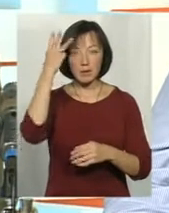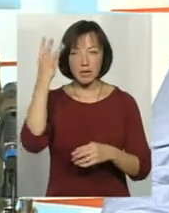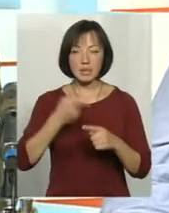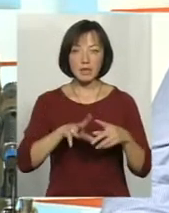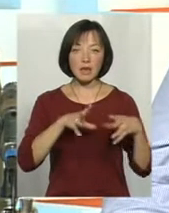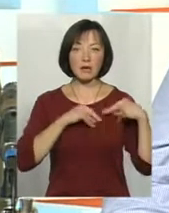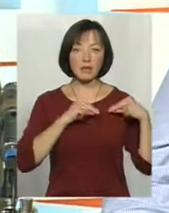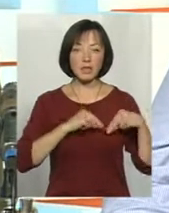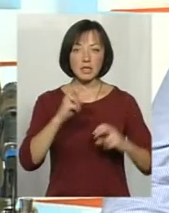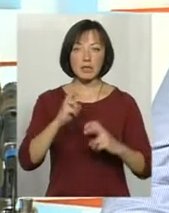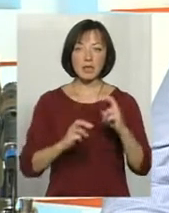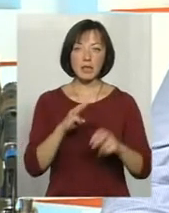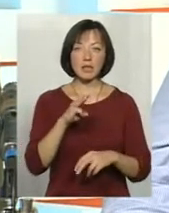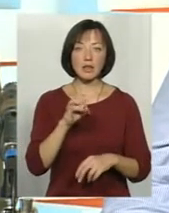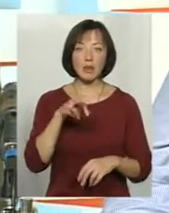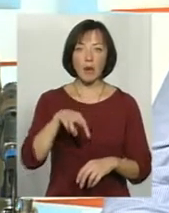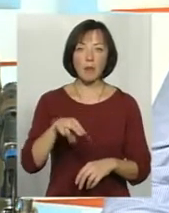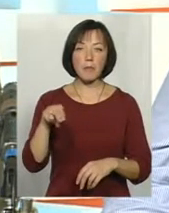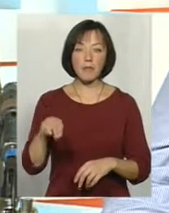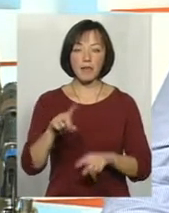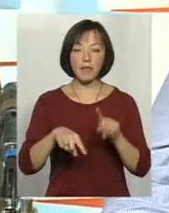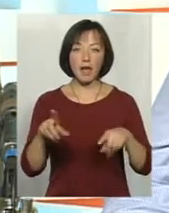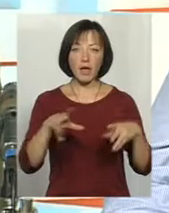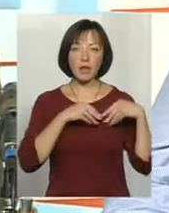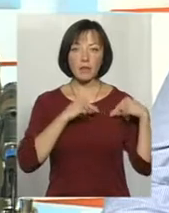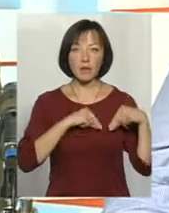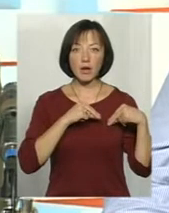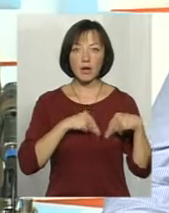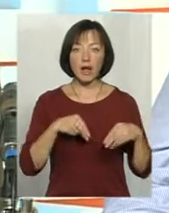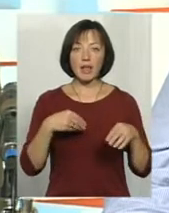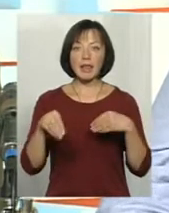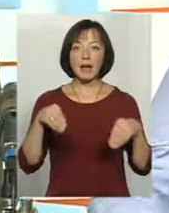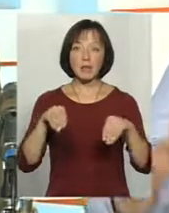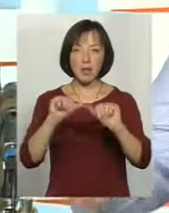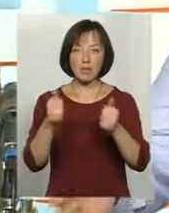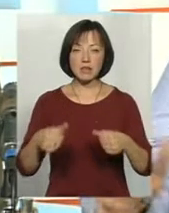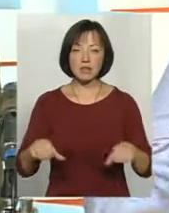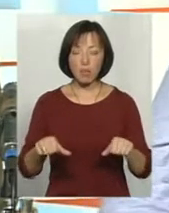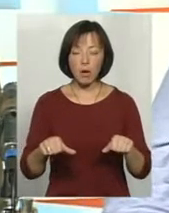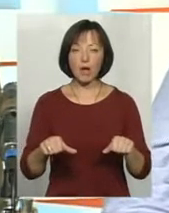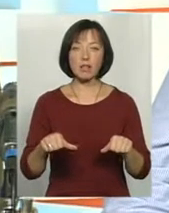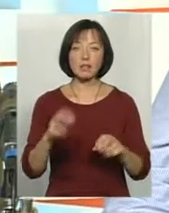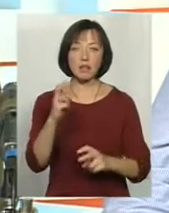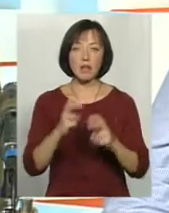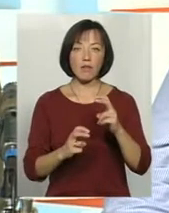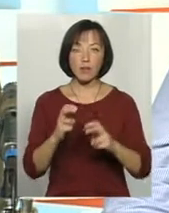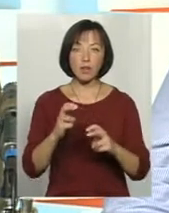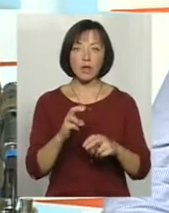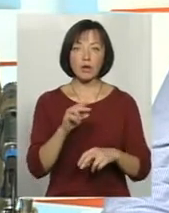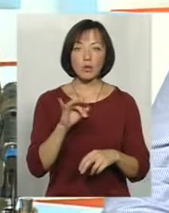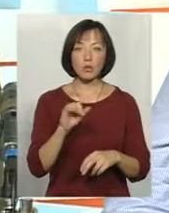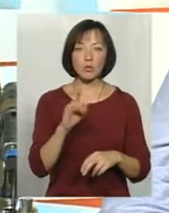партнери завод «Темп», деякі партнери завод «Термопласт-Автомат», це Проскурів Термо,